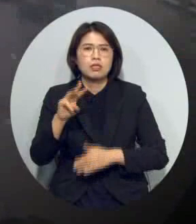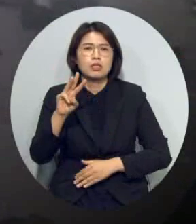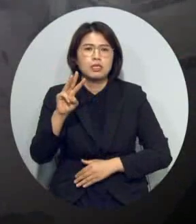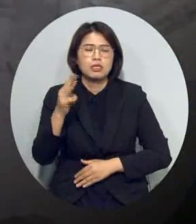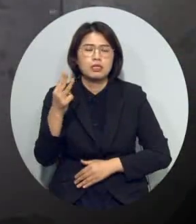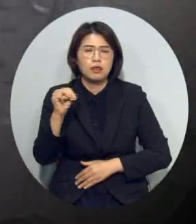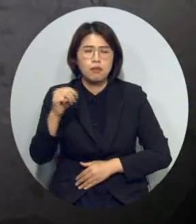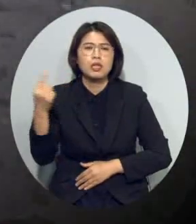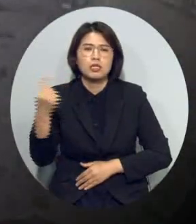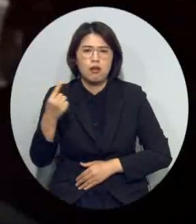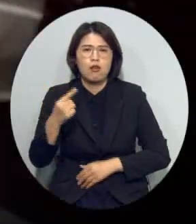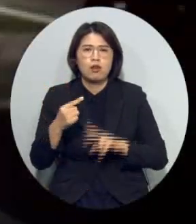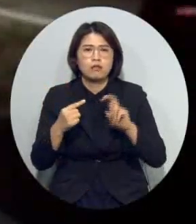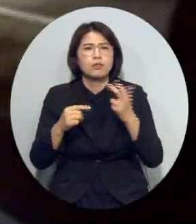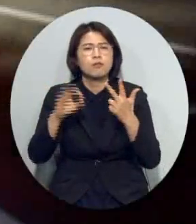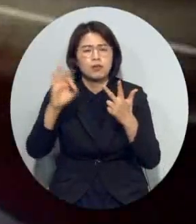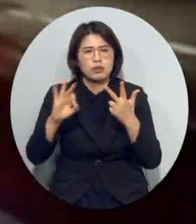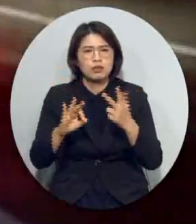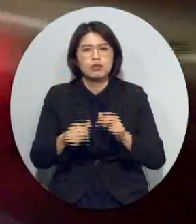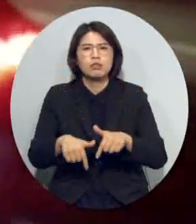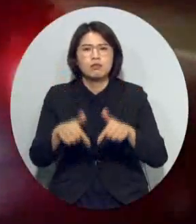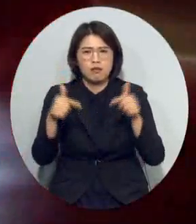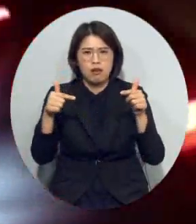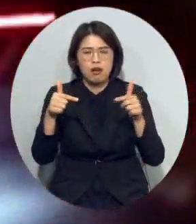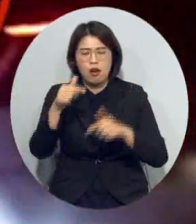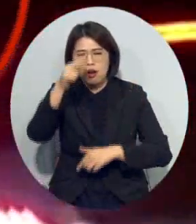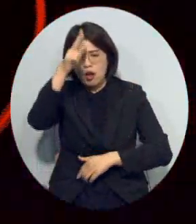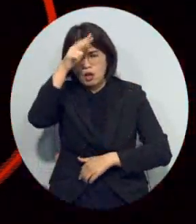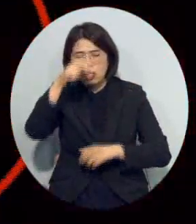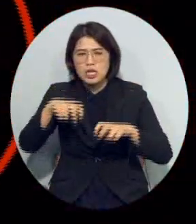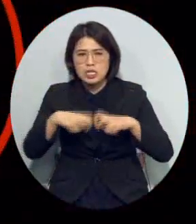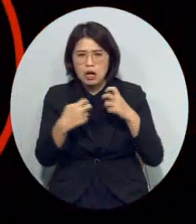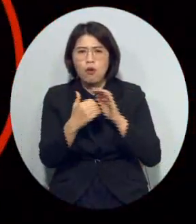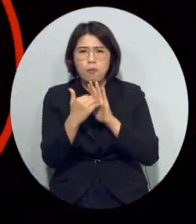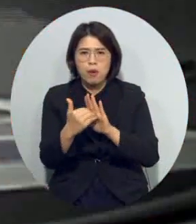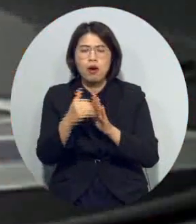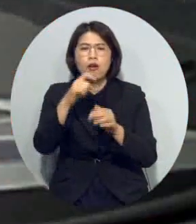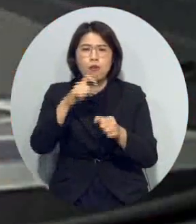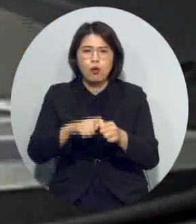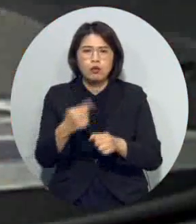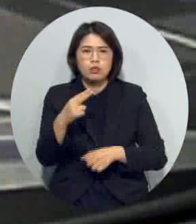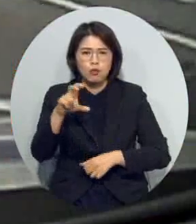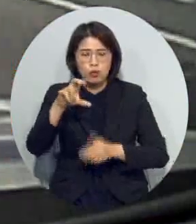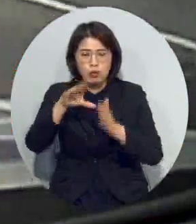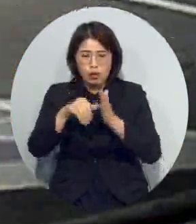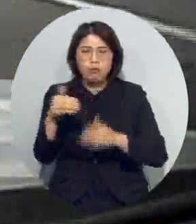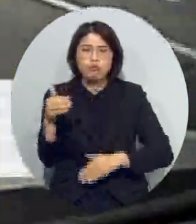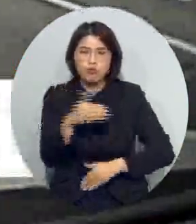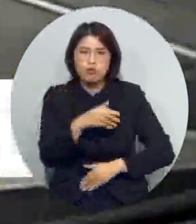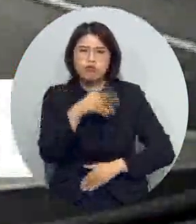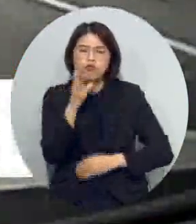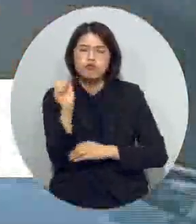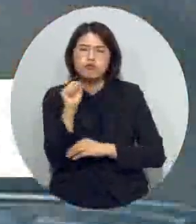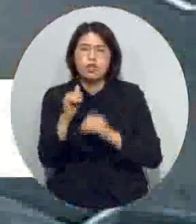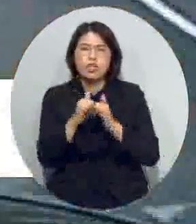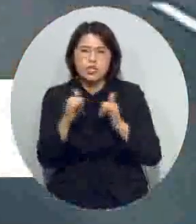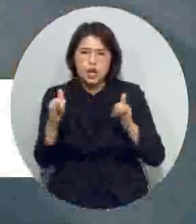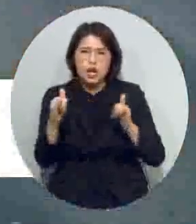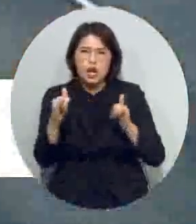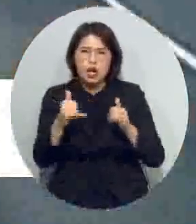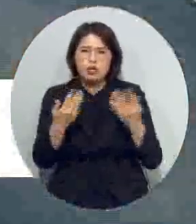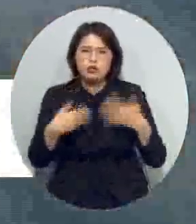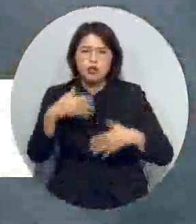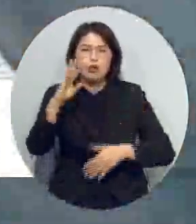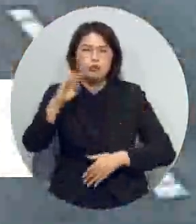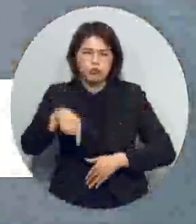1천 건으로 27% 늘었습니다. 경찰이 사고 예방을 위해 2025년부터 고령 운전자를 상대로